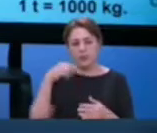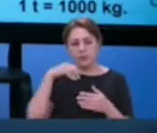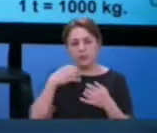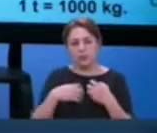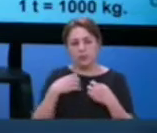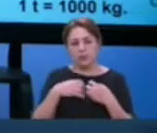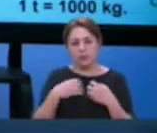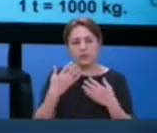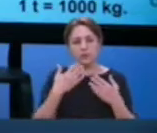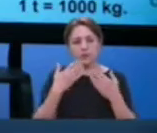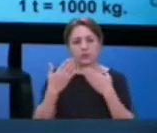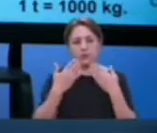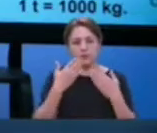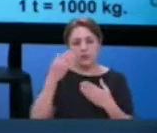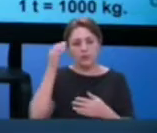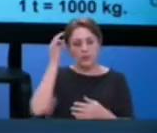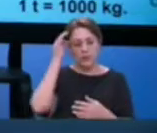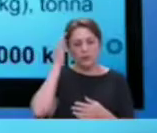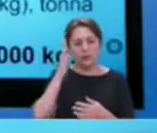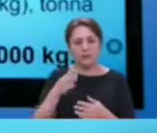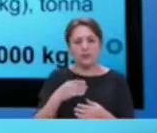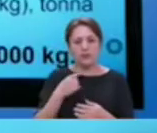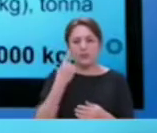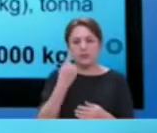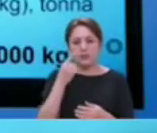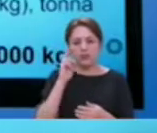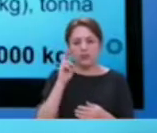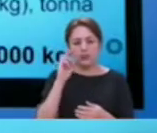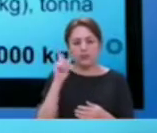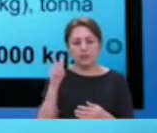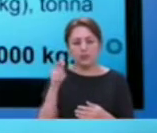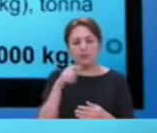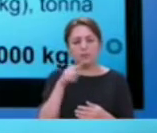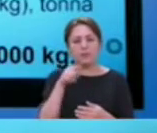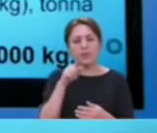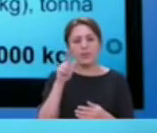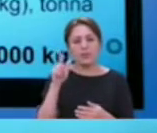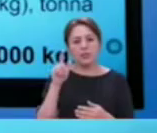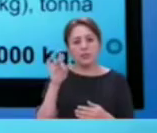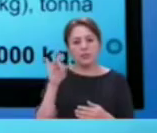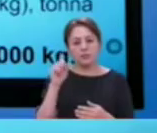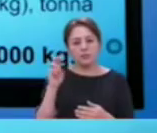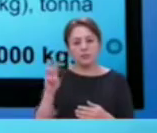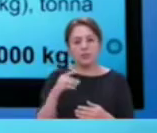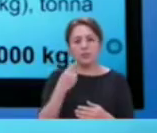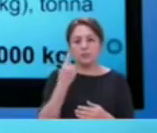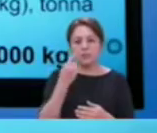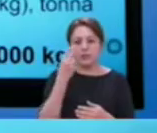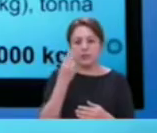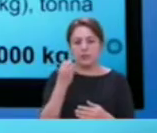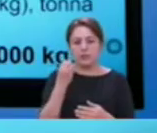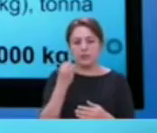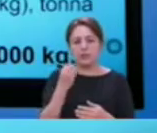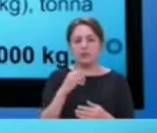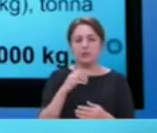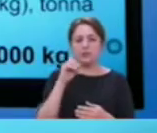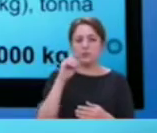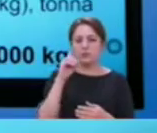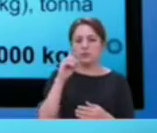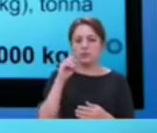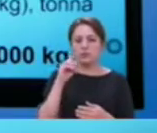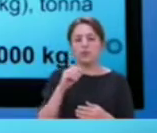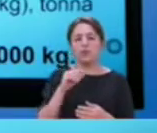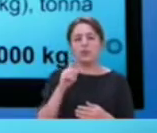orasidagi munosabatlarni ham eslab olamiz. 1 kilogram 1000 gram, 1 sentner 100 kilogram,